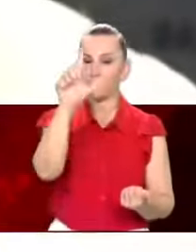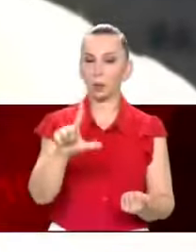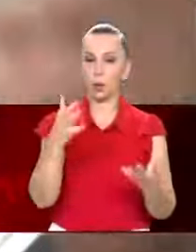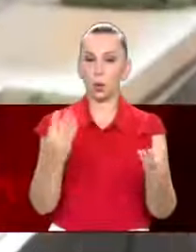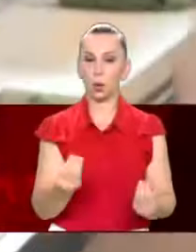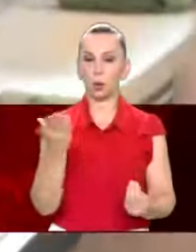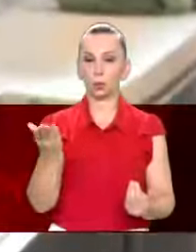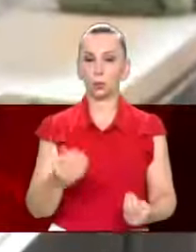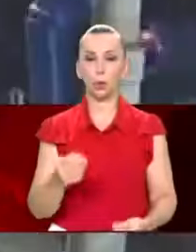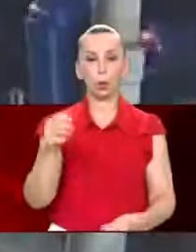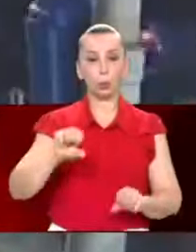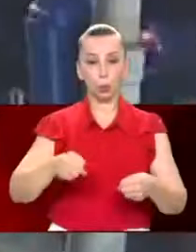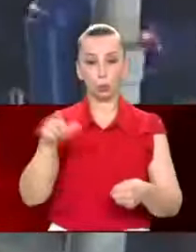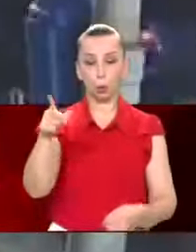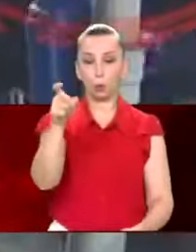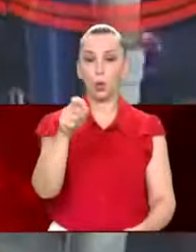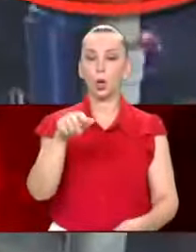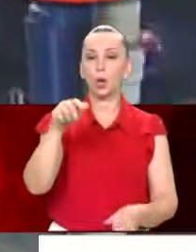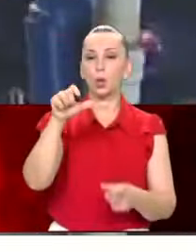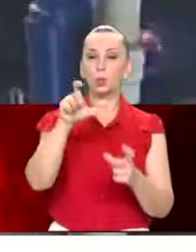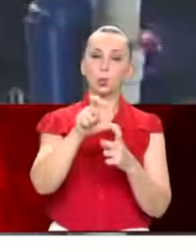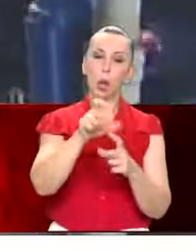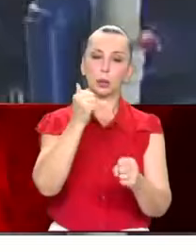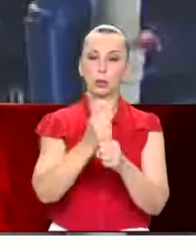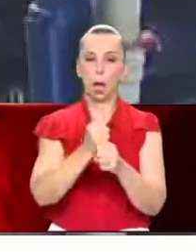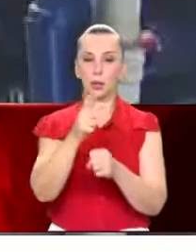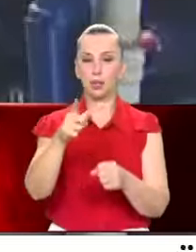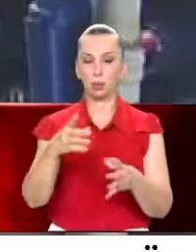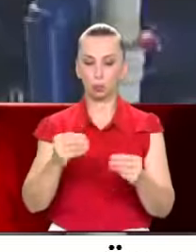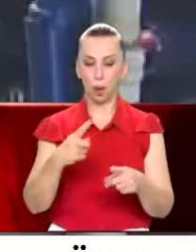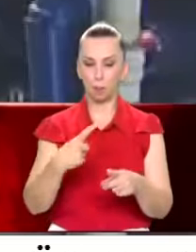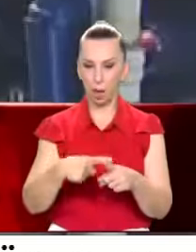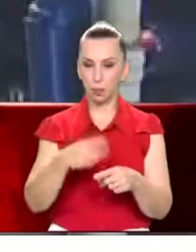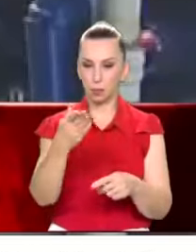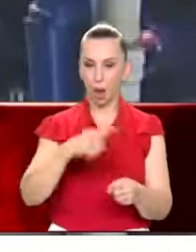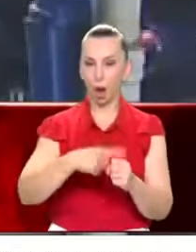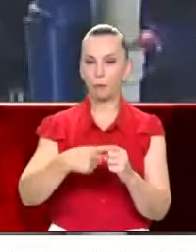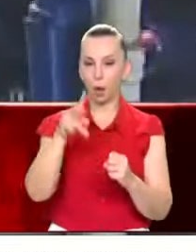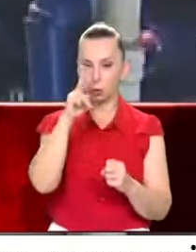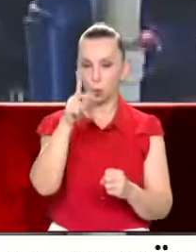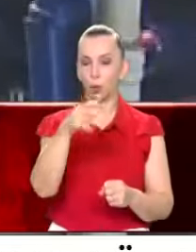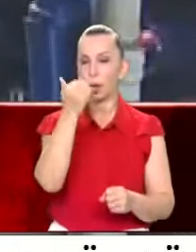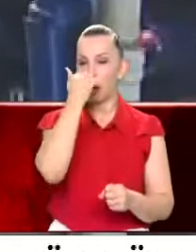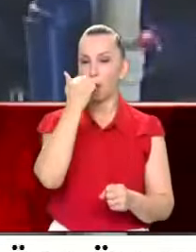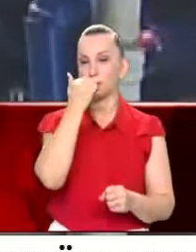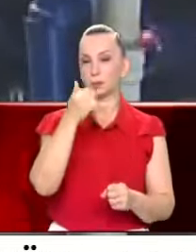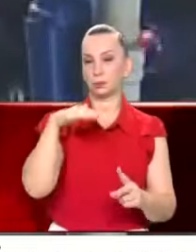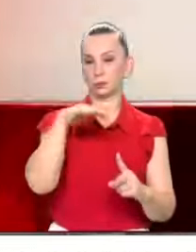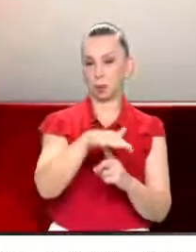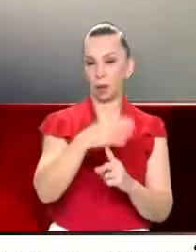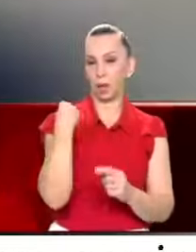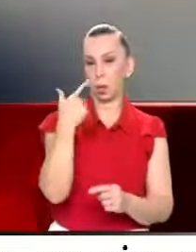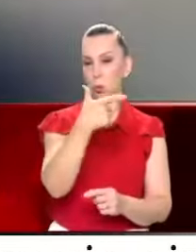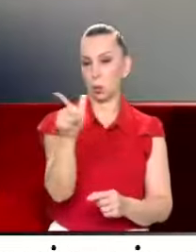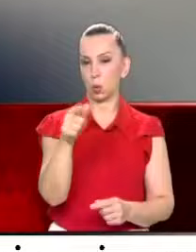ateş edildi. Yaylım ateşi gibi. Sultan Gazi'de hafta sonu yaşanan kanlı saldırının yeni görüntüleriydi bunlar. 20 yaşındaki Zafer Eren